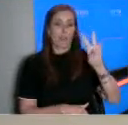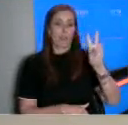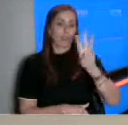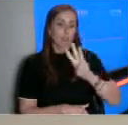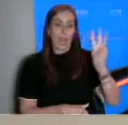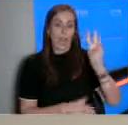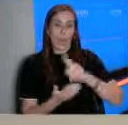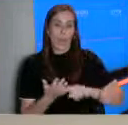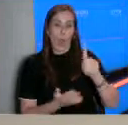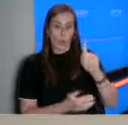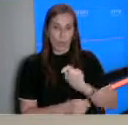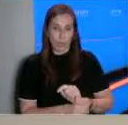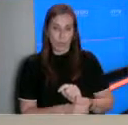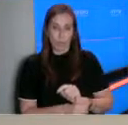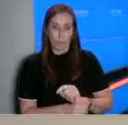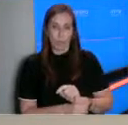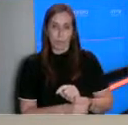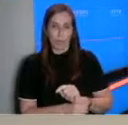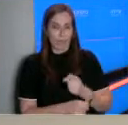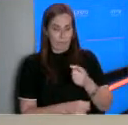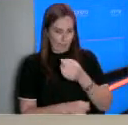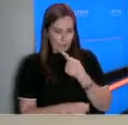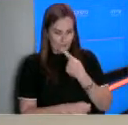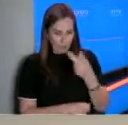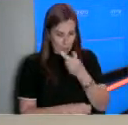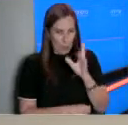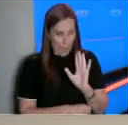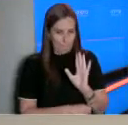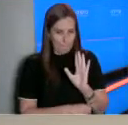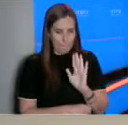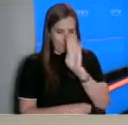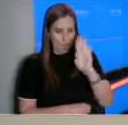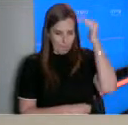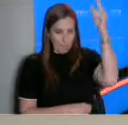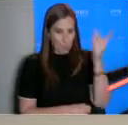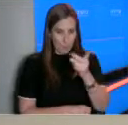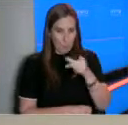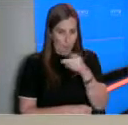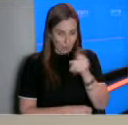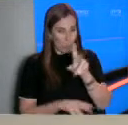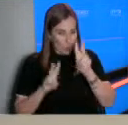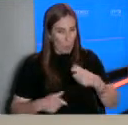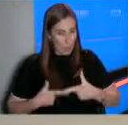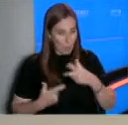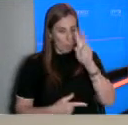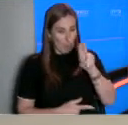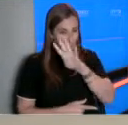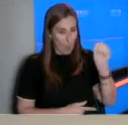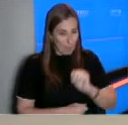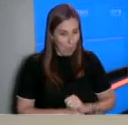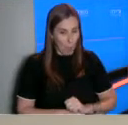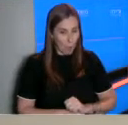2,342 שקלים לחודש. תגידו, בני ובנימין, אתם הייתם יכולים לחיות מהסכום